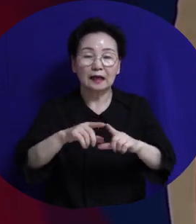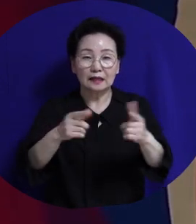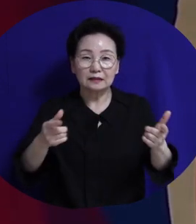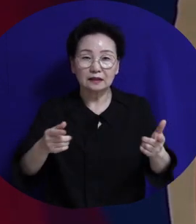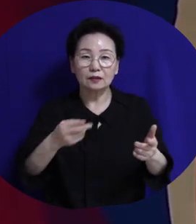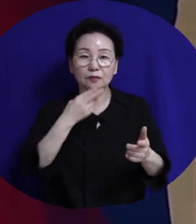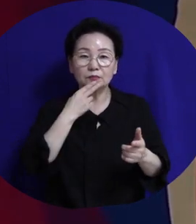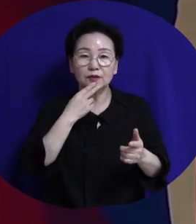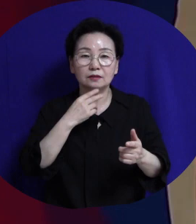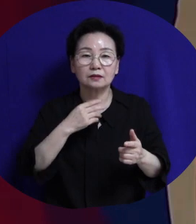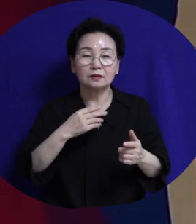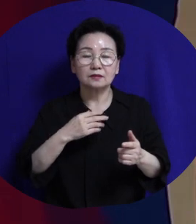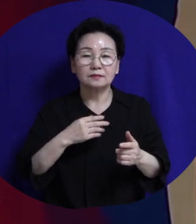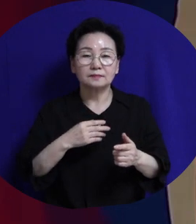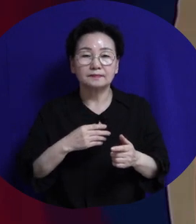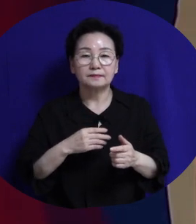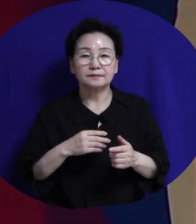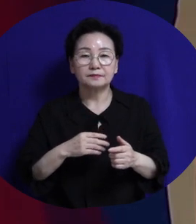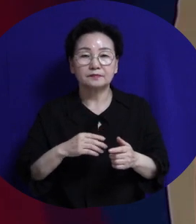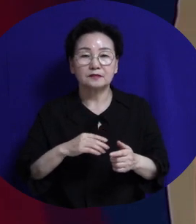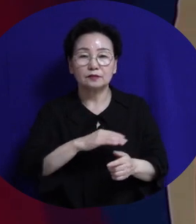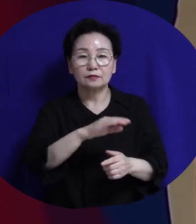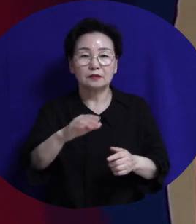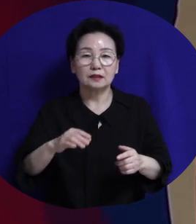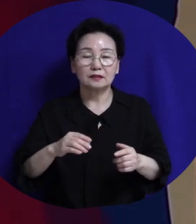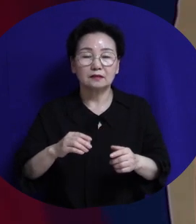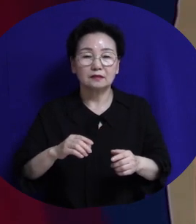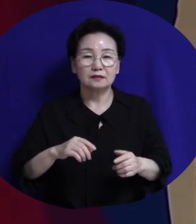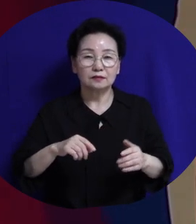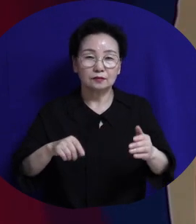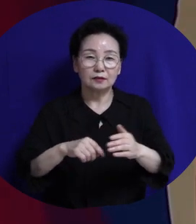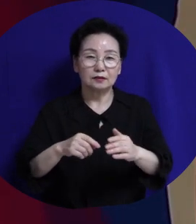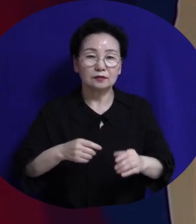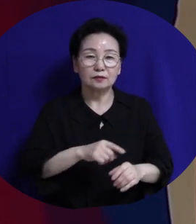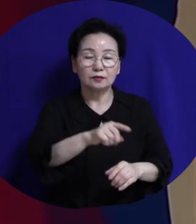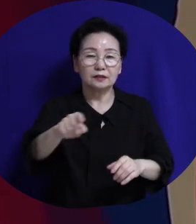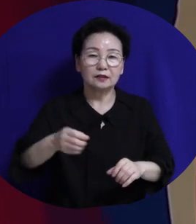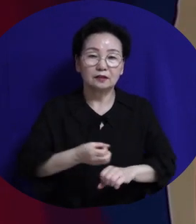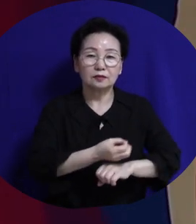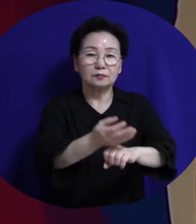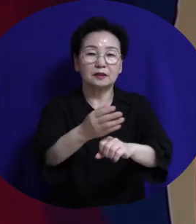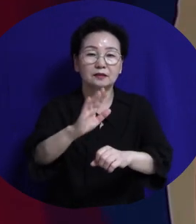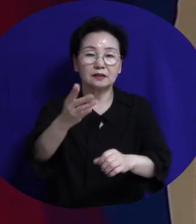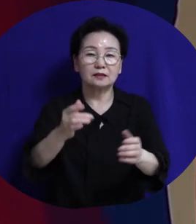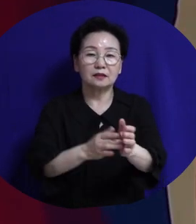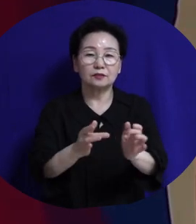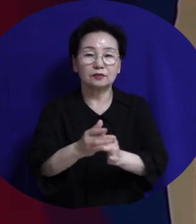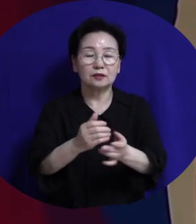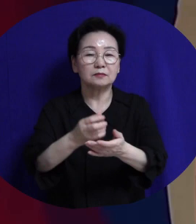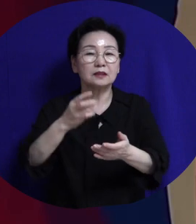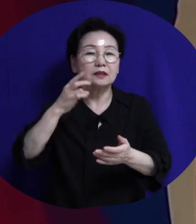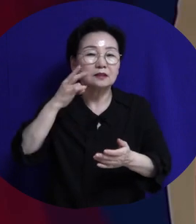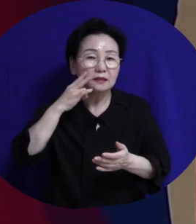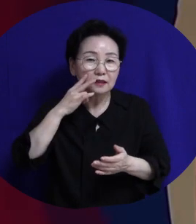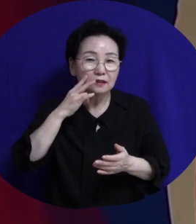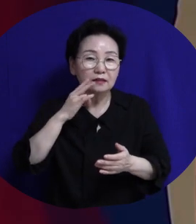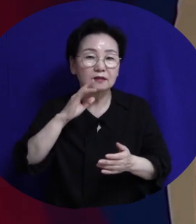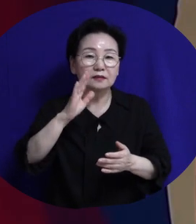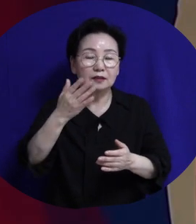나와 실로아노와 디모데로 말미암아 너희 가운데 전파된 하나님의 아들 예수 그리스도는 예하고 아니라 함이 되지